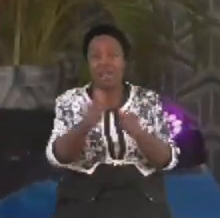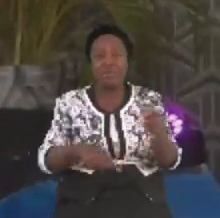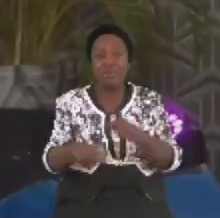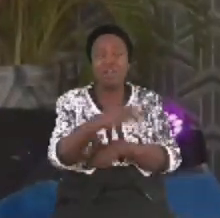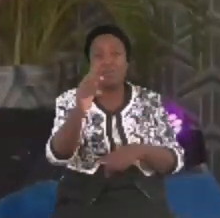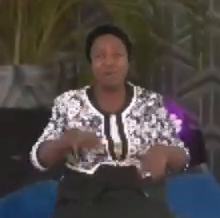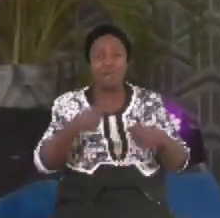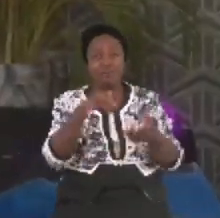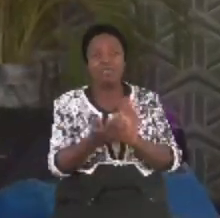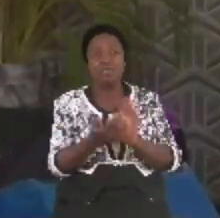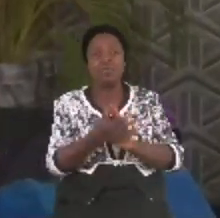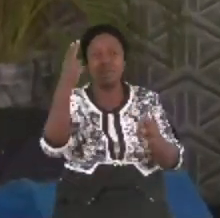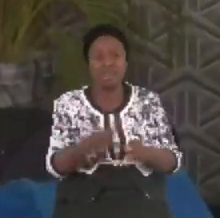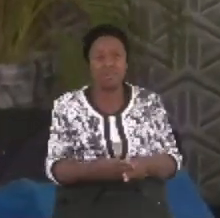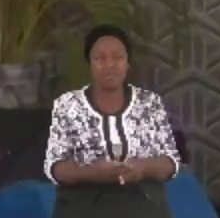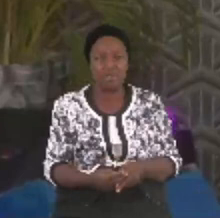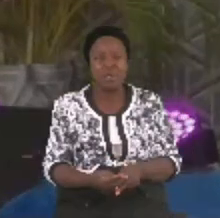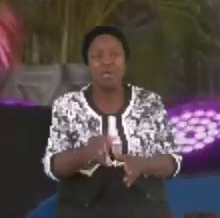de Jésus.